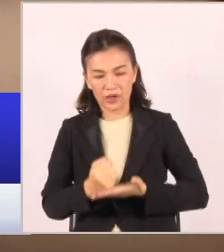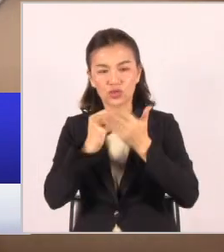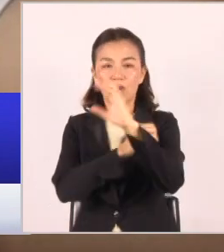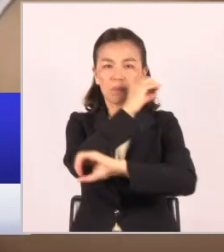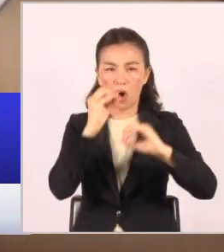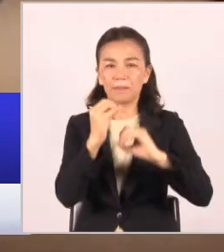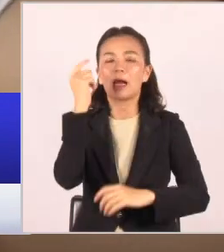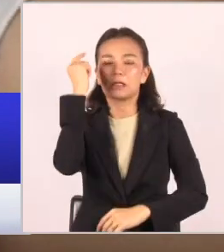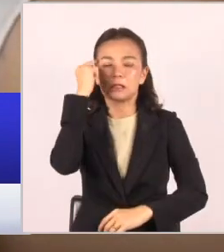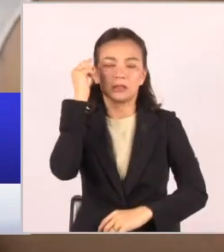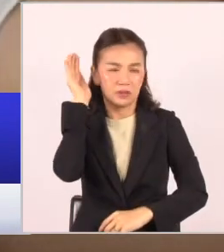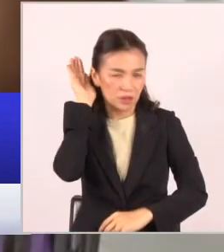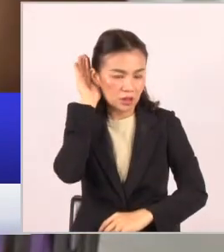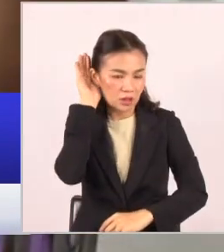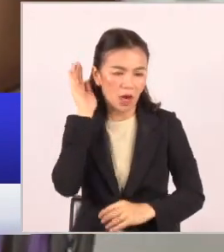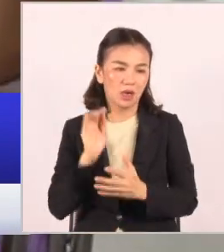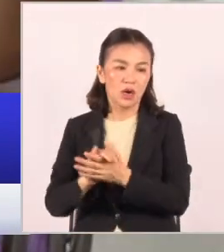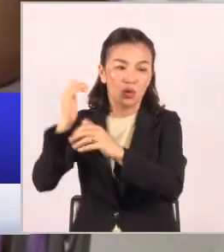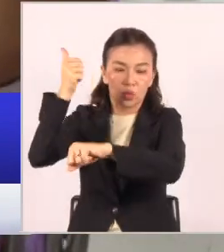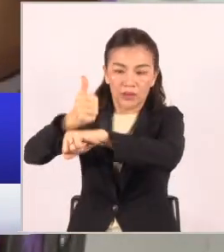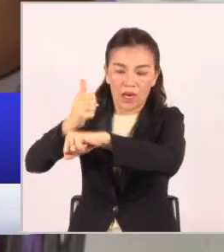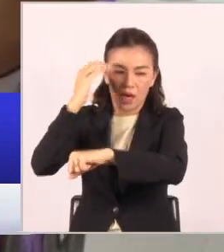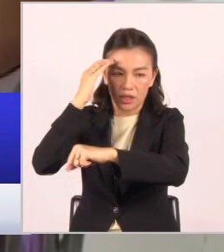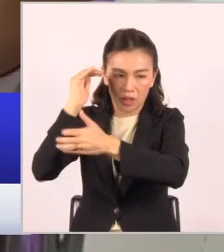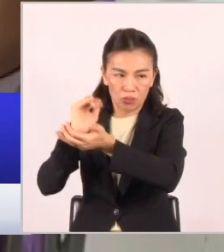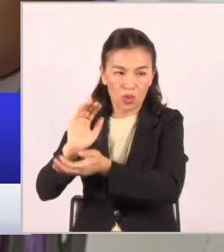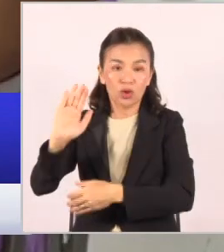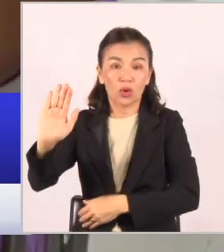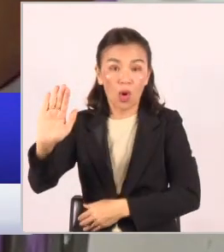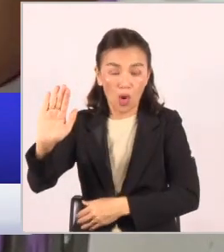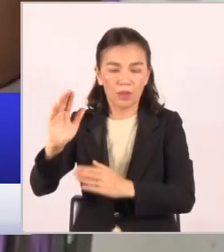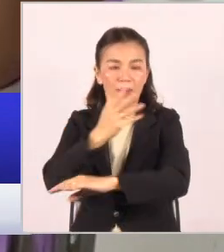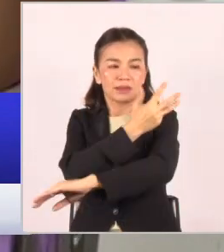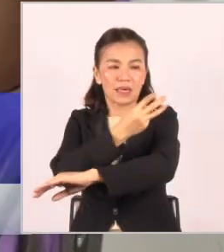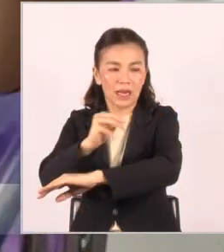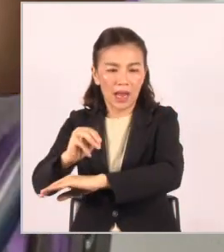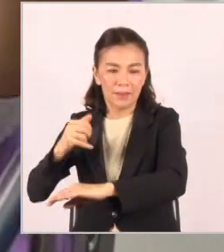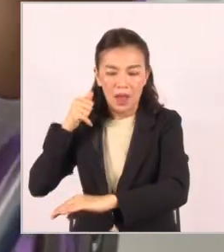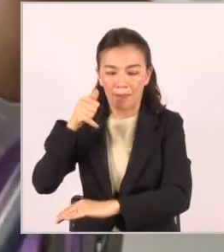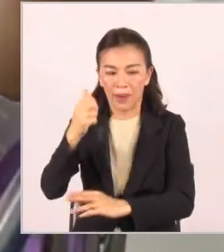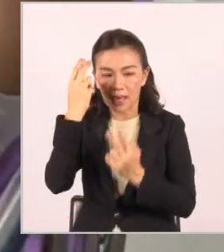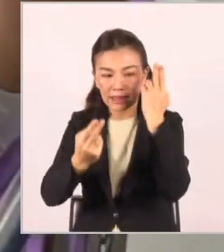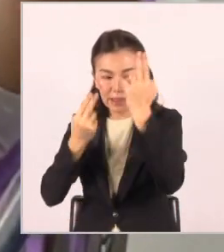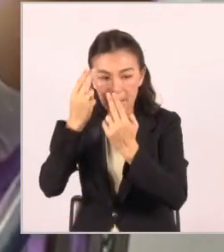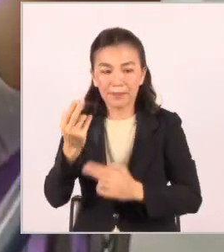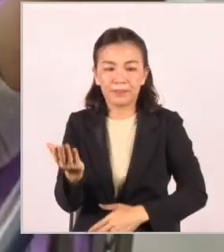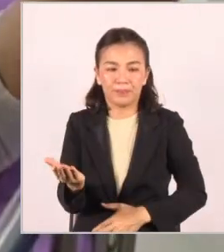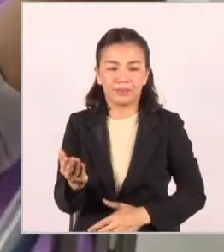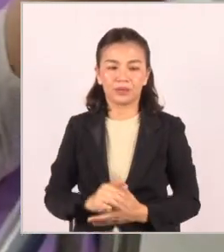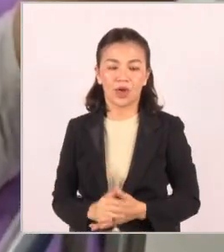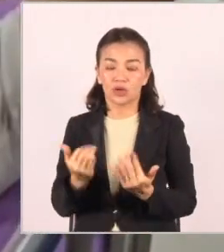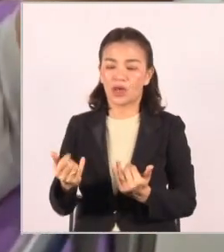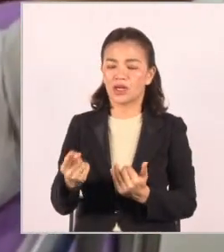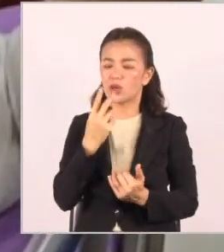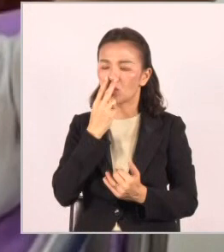ภ.เมืองมหาสารคามบอกว่าพอได้รับแจ้งก็มาเยี่ยมทางร้อยตำรวจโทวิชิตคนเจ็บที่โรงพยาบาลมหาสารคามเบื้องต้นอาการไม่หนัก